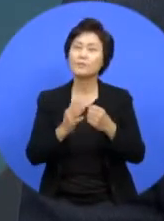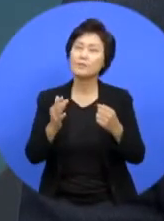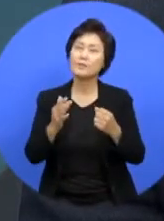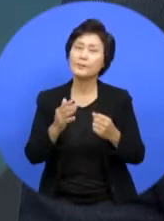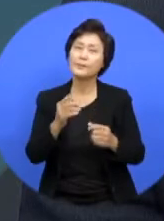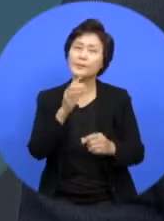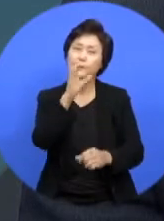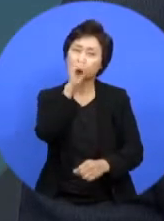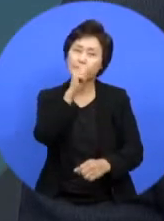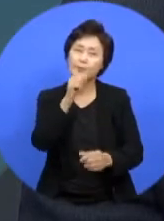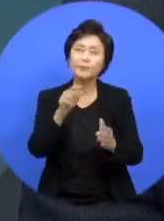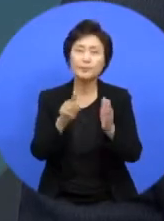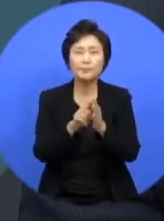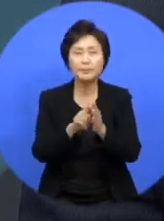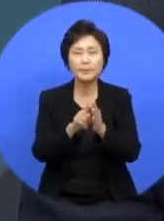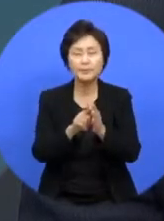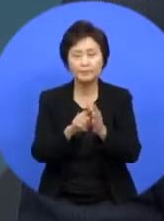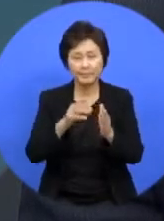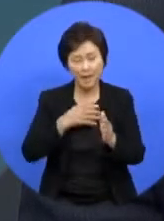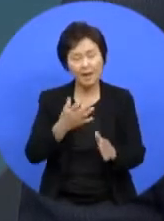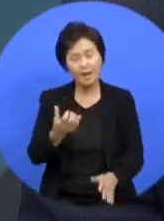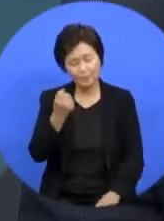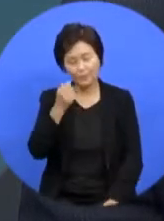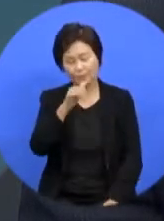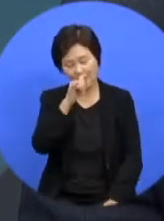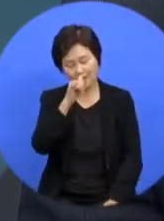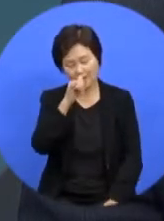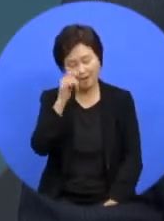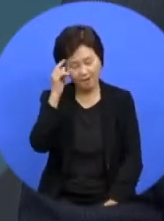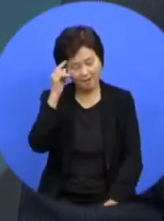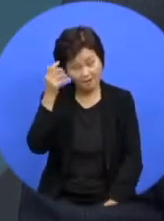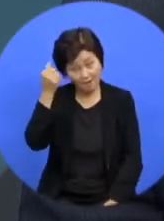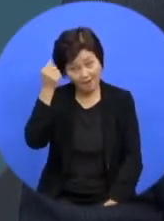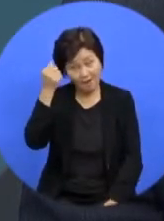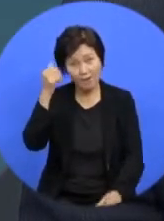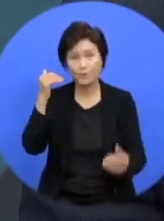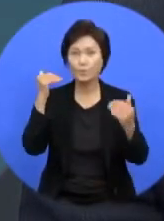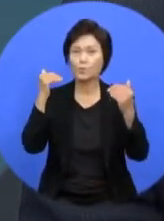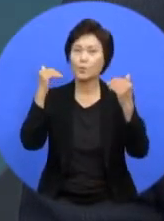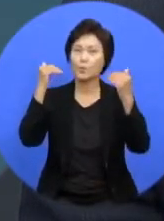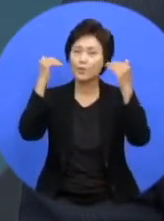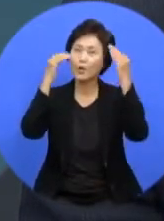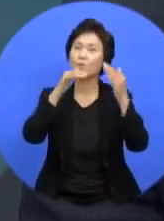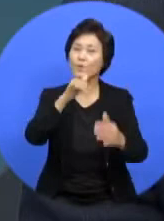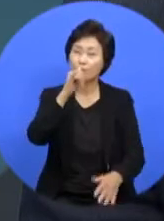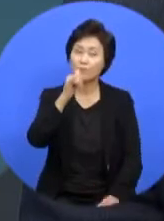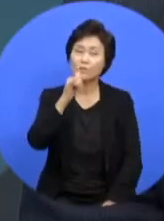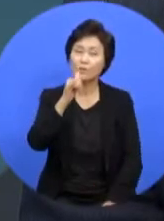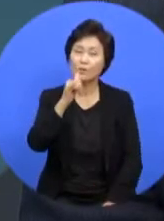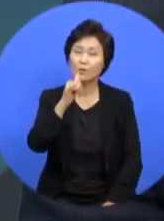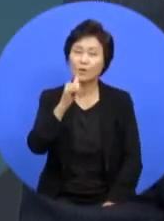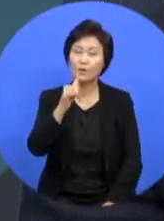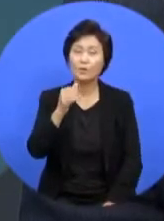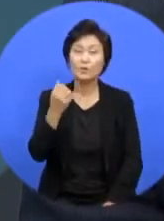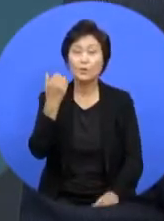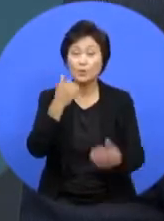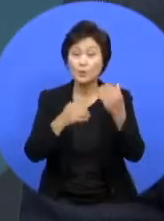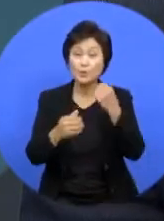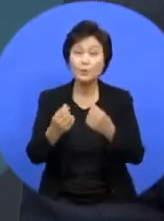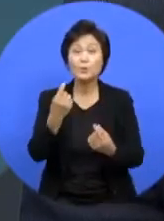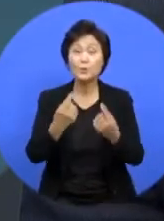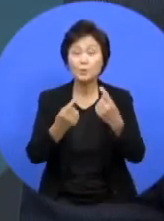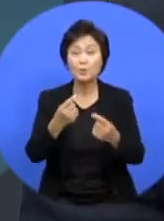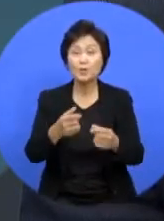믿음을 가지고 있다고 생각을 하고 계속 자라왔어요. 그리고 믿음에 대한 열정이 많았던 것도 사실이고요. 예.